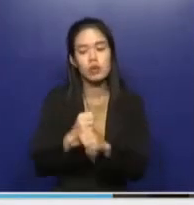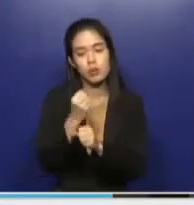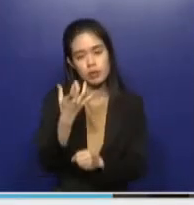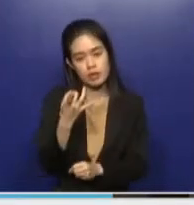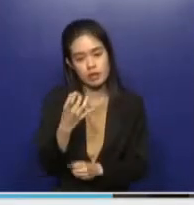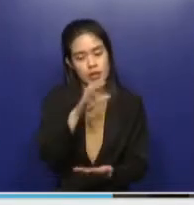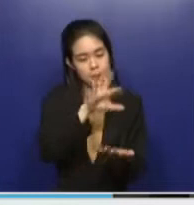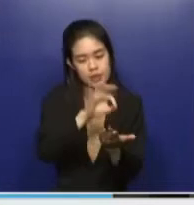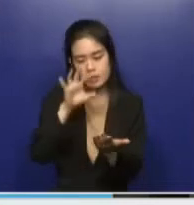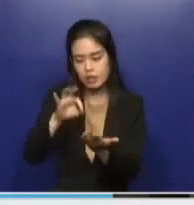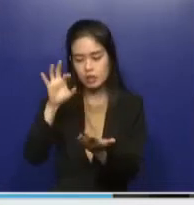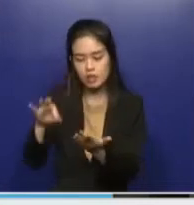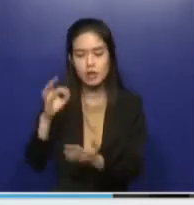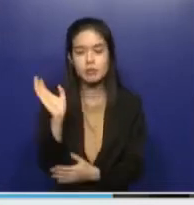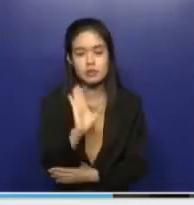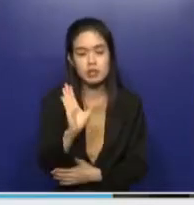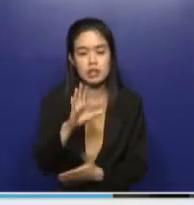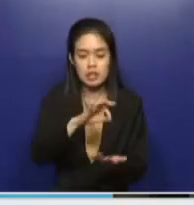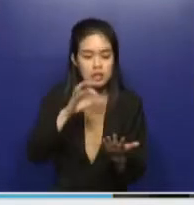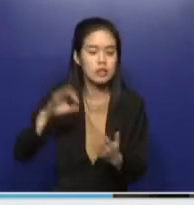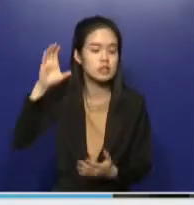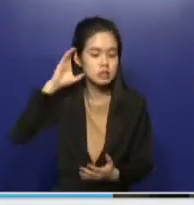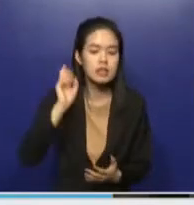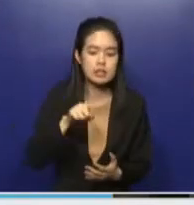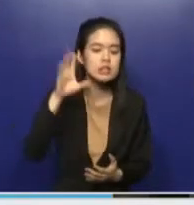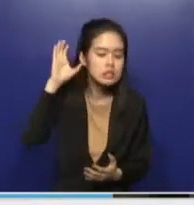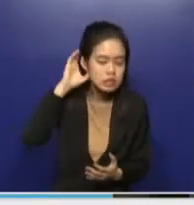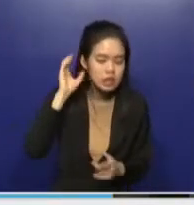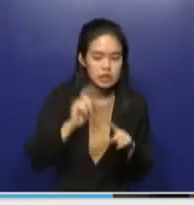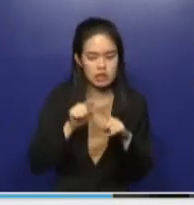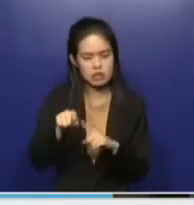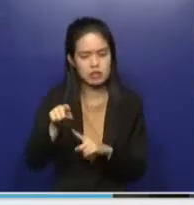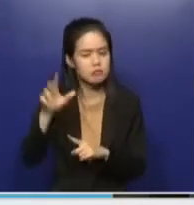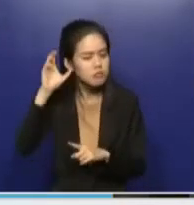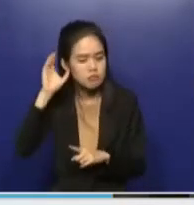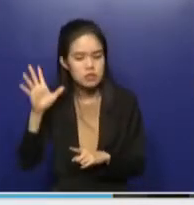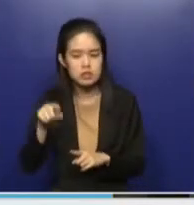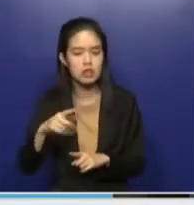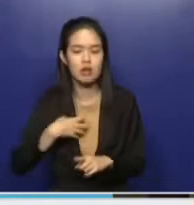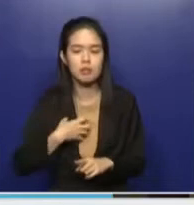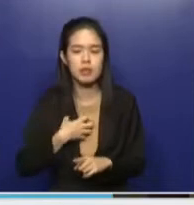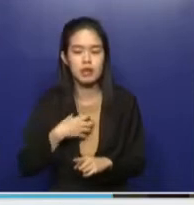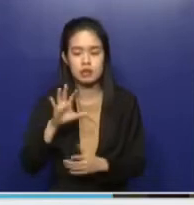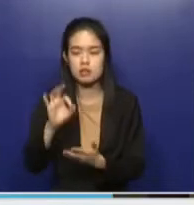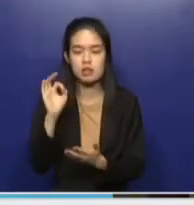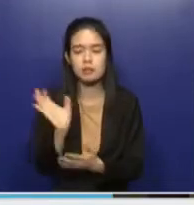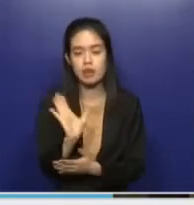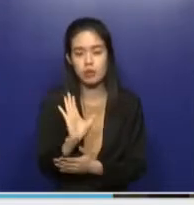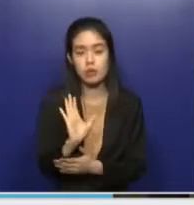ที่จะเชื่อในสิ่งที่ท่านอยากเชื่อสิ่งที่ท่านไม่อยากเชื่ออาจจะเป็นความจริงที่มีนัยยะสำคัญอย่างยิ่งก็